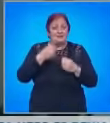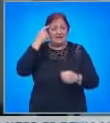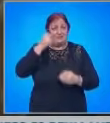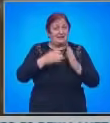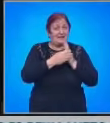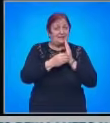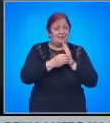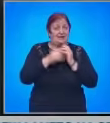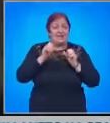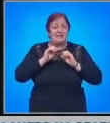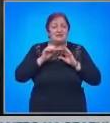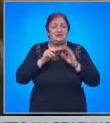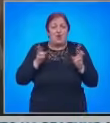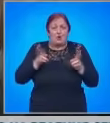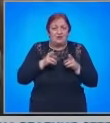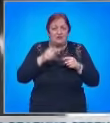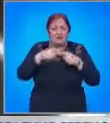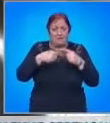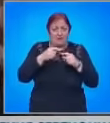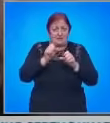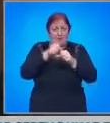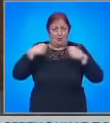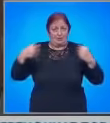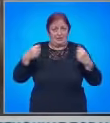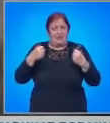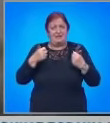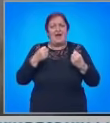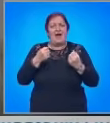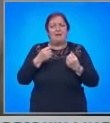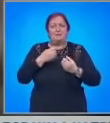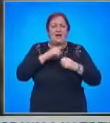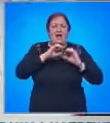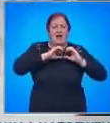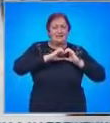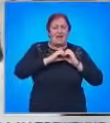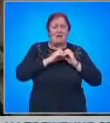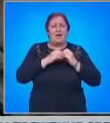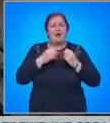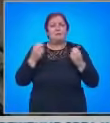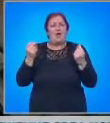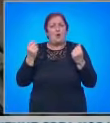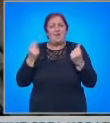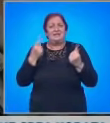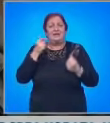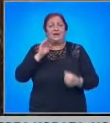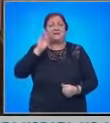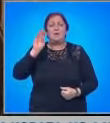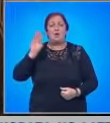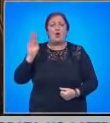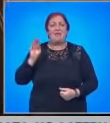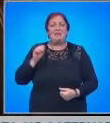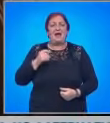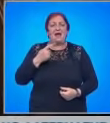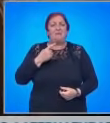експерти. БНТ излъчи лимитираната поредица порталът с елементи на драма, романтика, криминале и научна фантастика през пролетта. Главната роля на